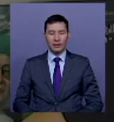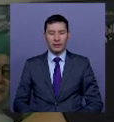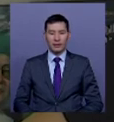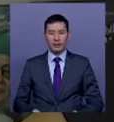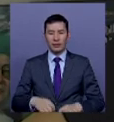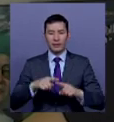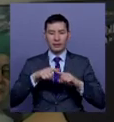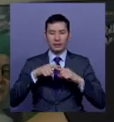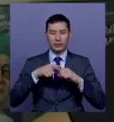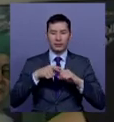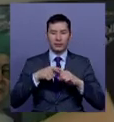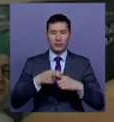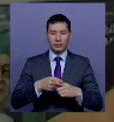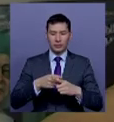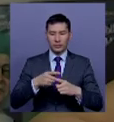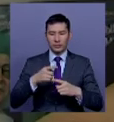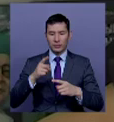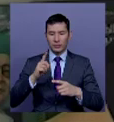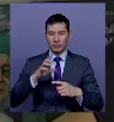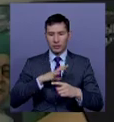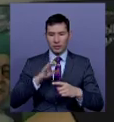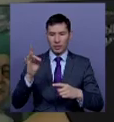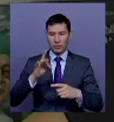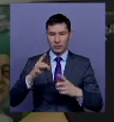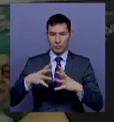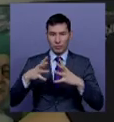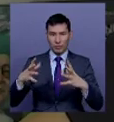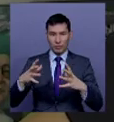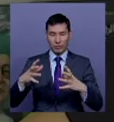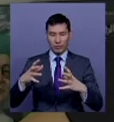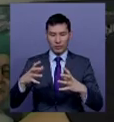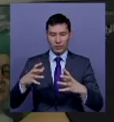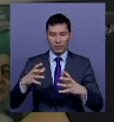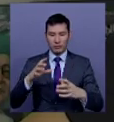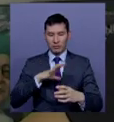техникалық қиындықтармен үлкендігіне байланысты ота жасалынды.